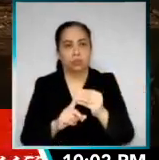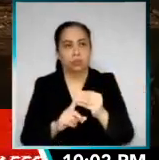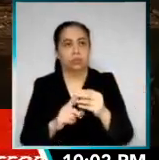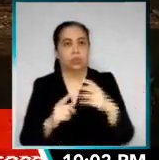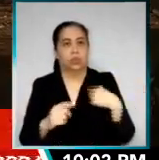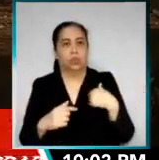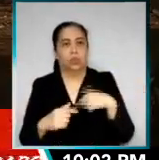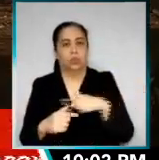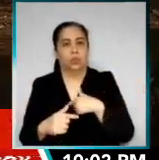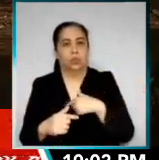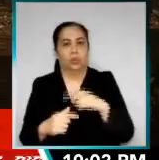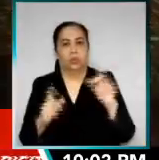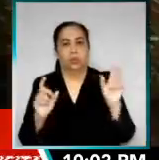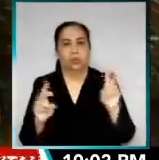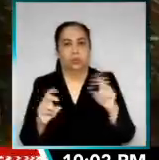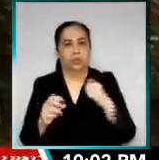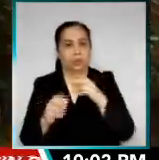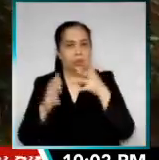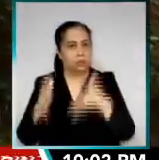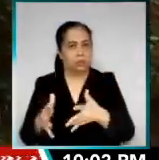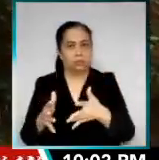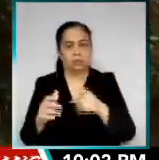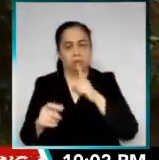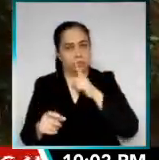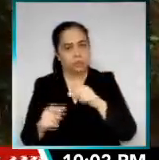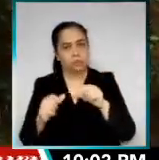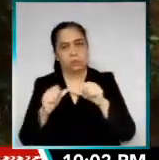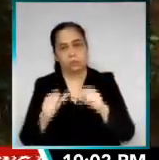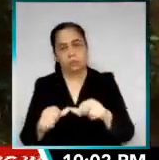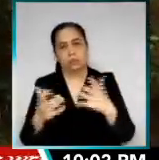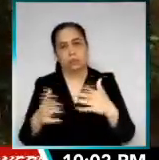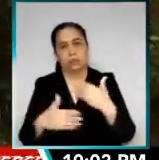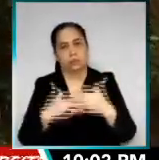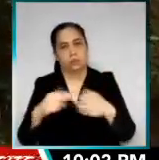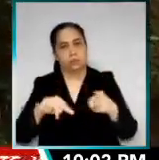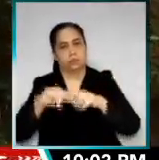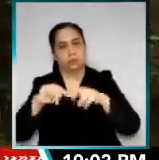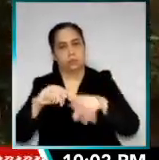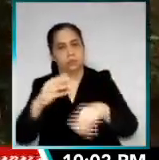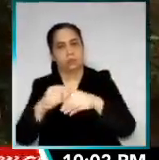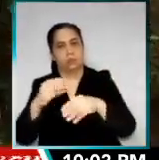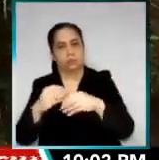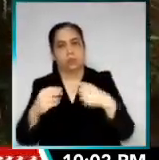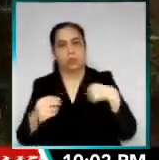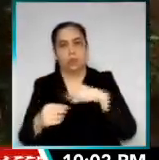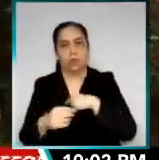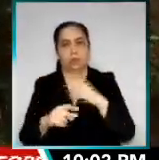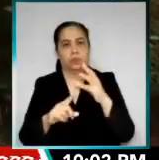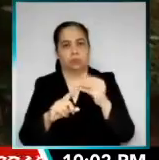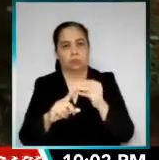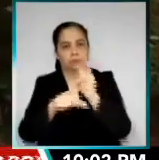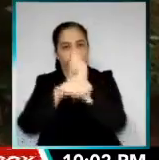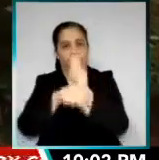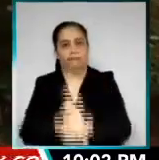sabi iniiwanan kung hindi tala alos, dinadagdagdagan pa namin yung aming mga traditional na kultura.